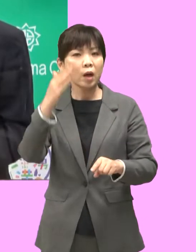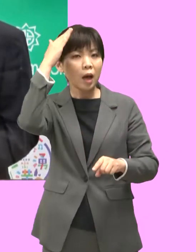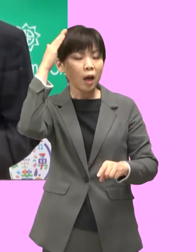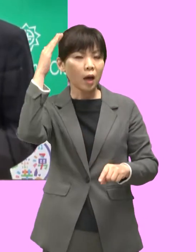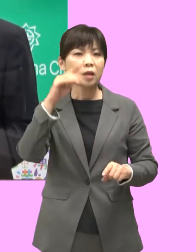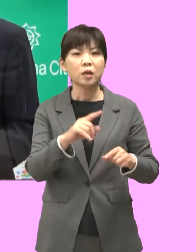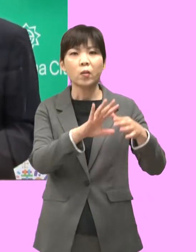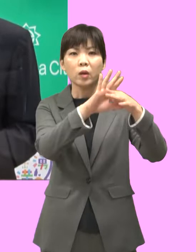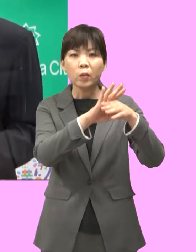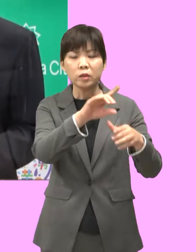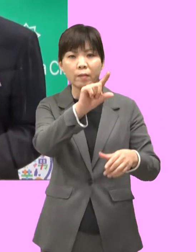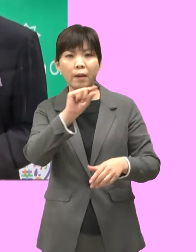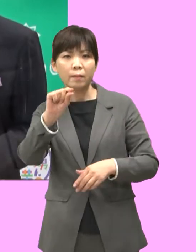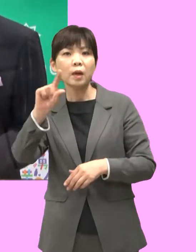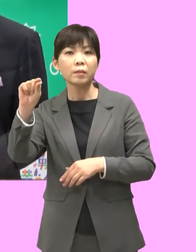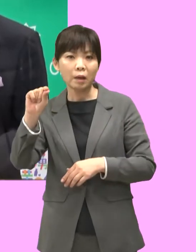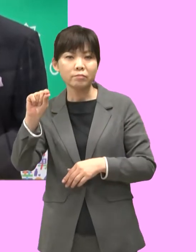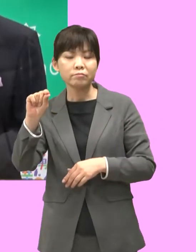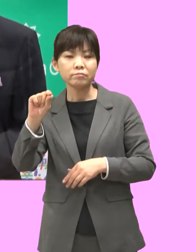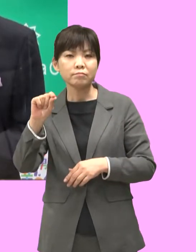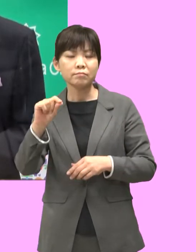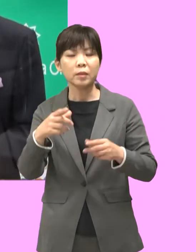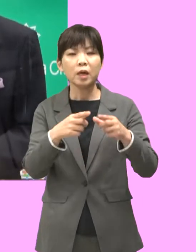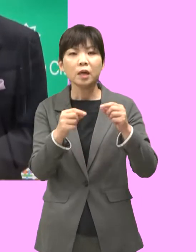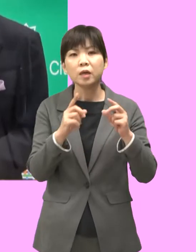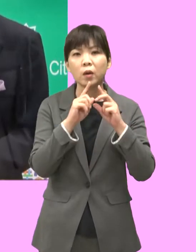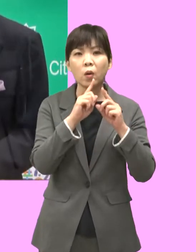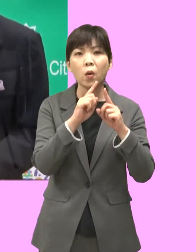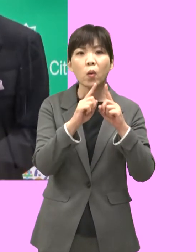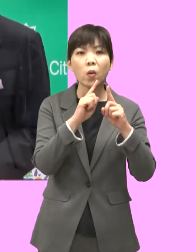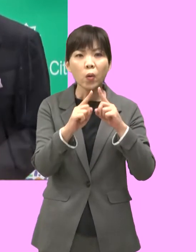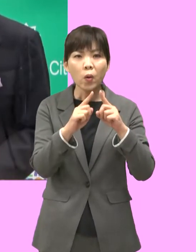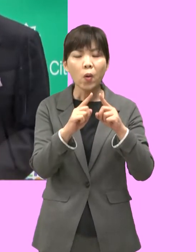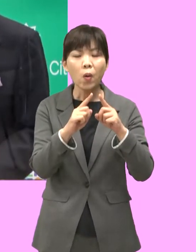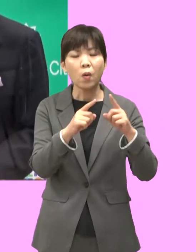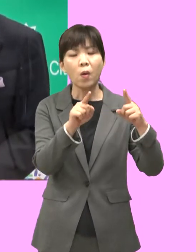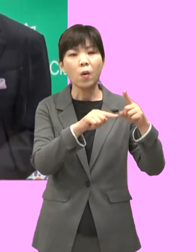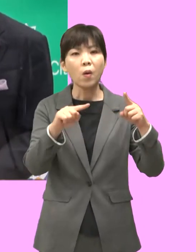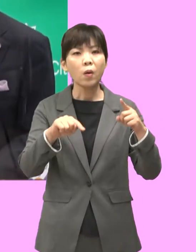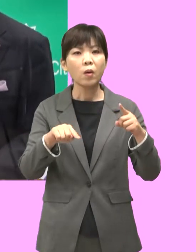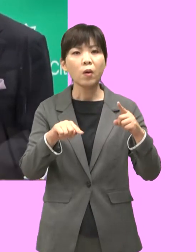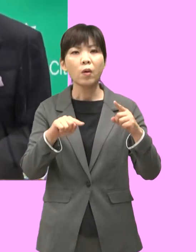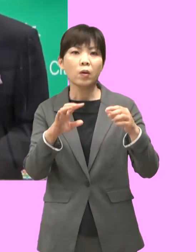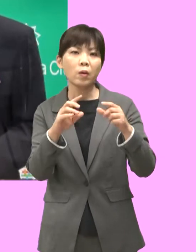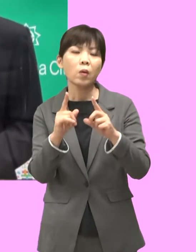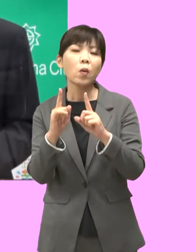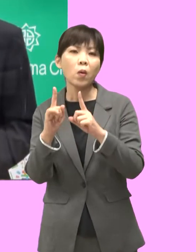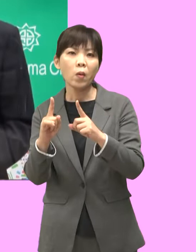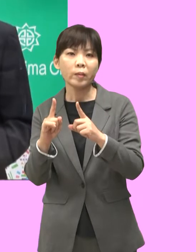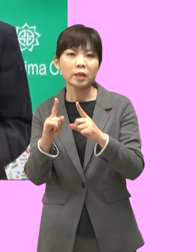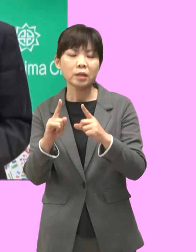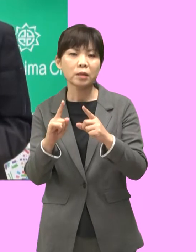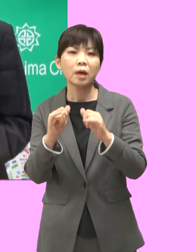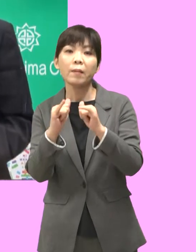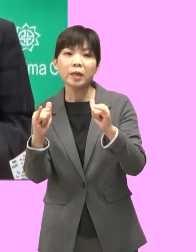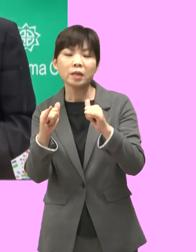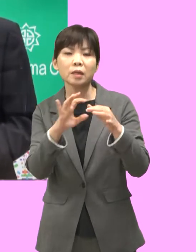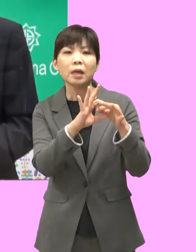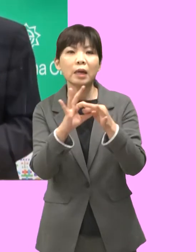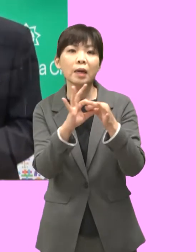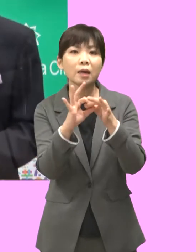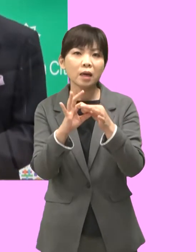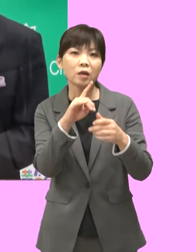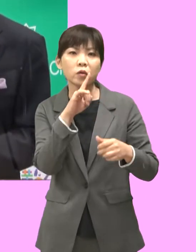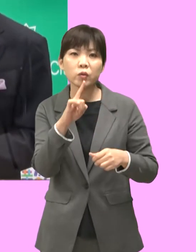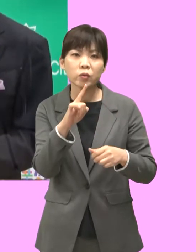取って、まあ、日本語にすると公民連携と言って、まあ、普通の言葉になるんですけども、いわゆる PPP というといかにも